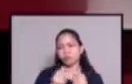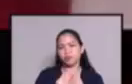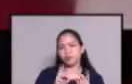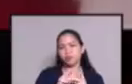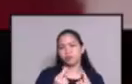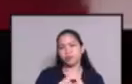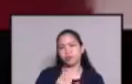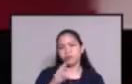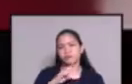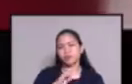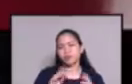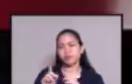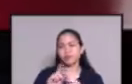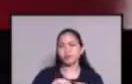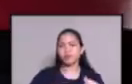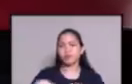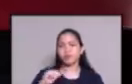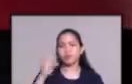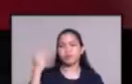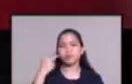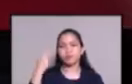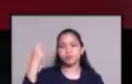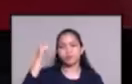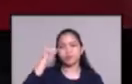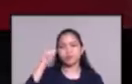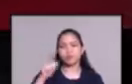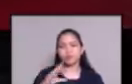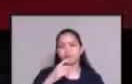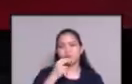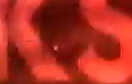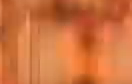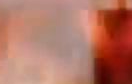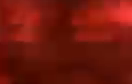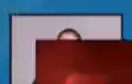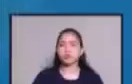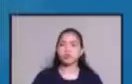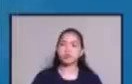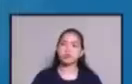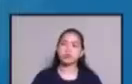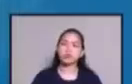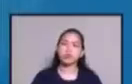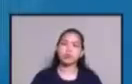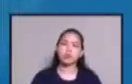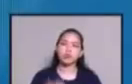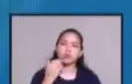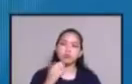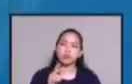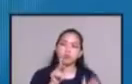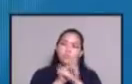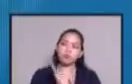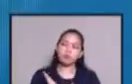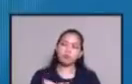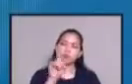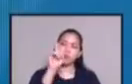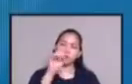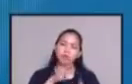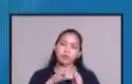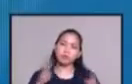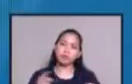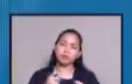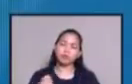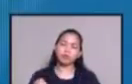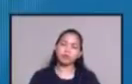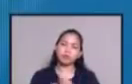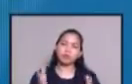biktima. Umaaksyon, Hannibal Talete, News 5. Napatay ang isa raw big-time supplier